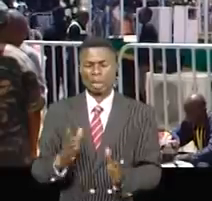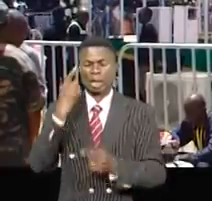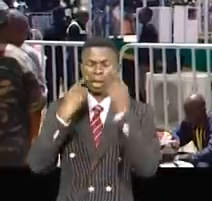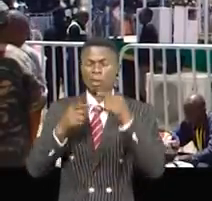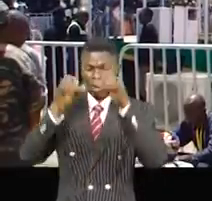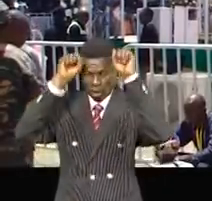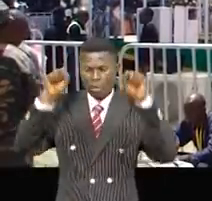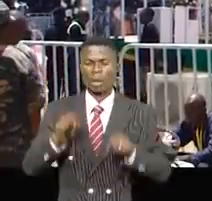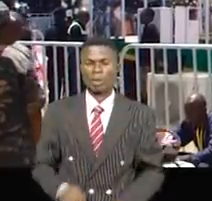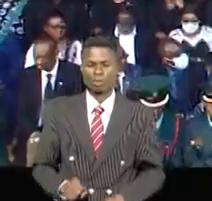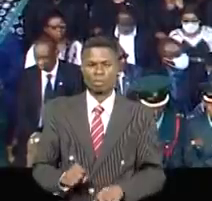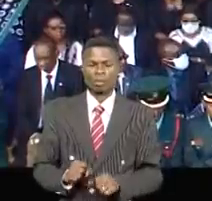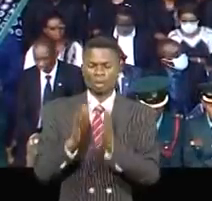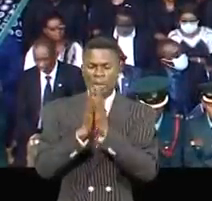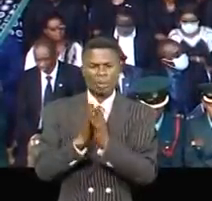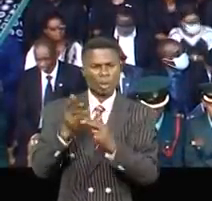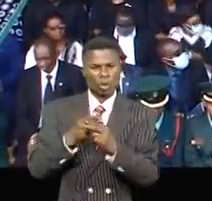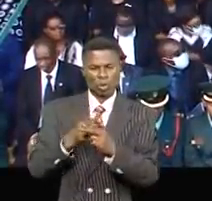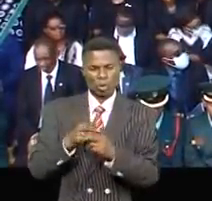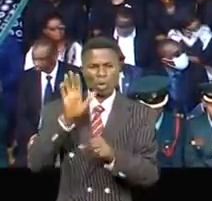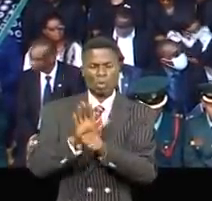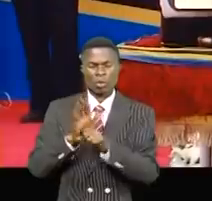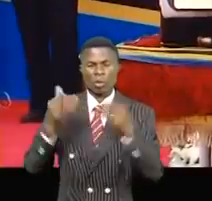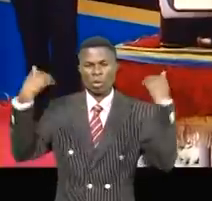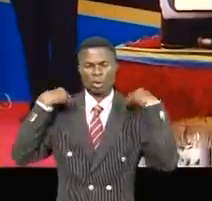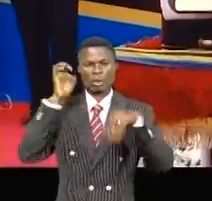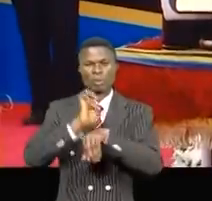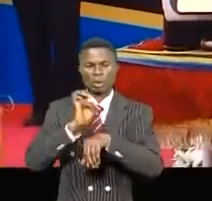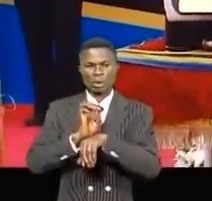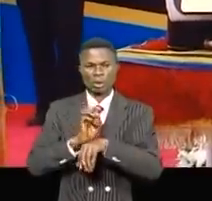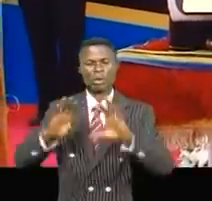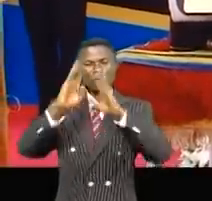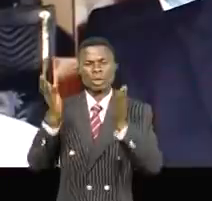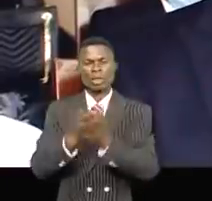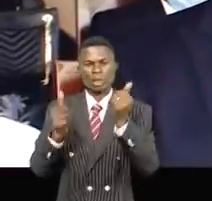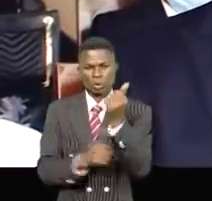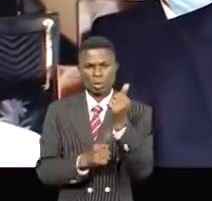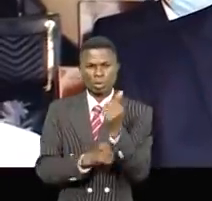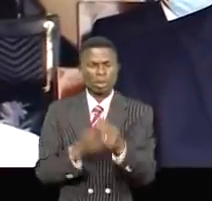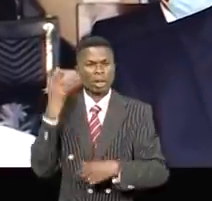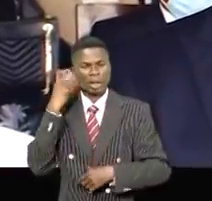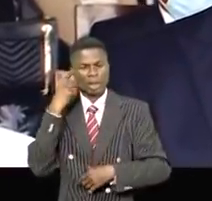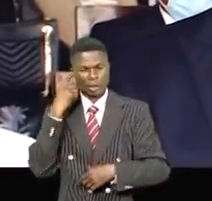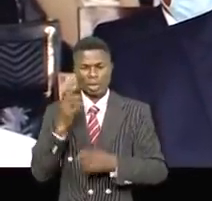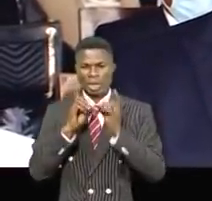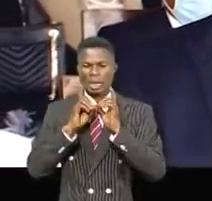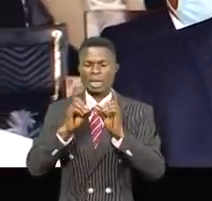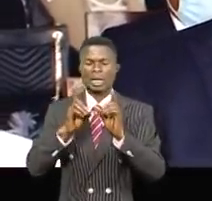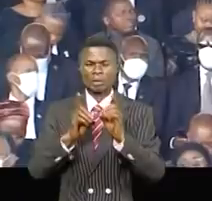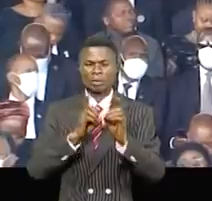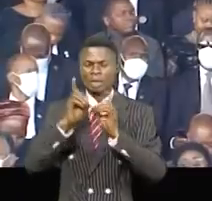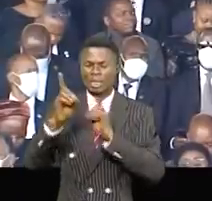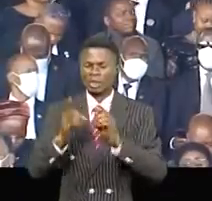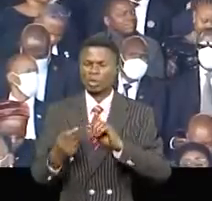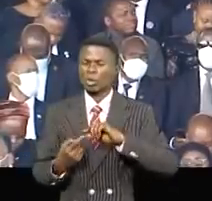président. Après une courte prière par différents chefs religieux, l'assistance a été conviée à suivre le parcours exceptionnel du 5e président